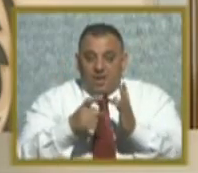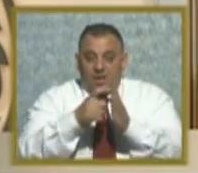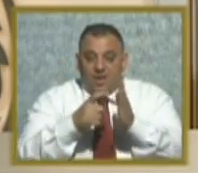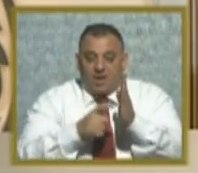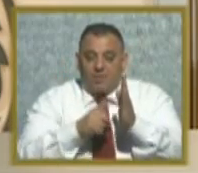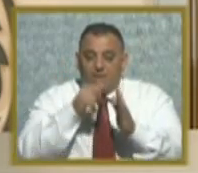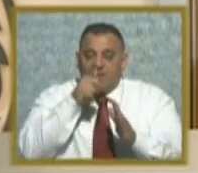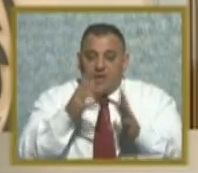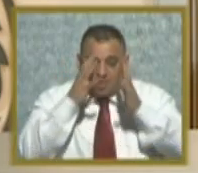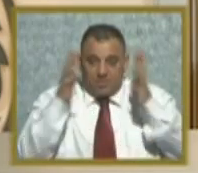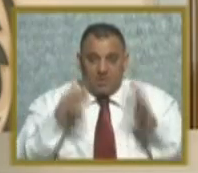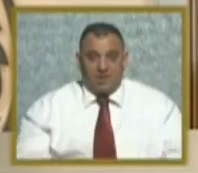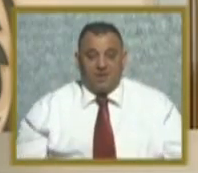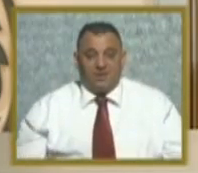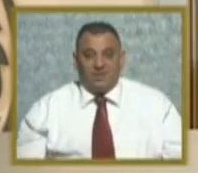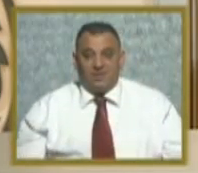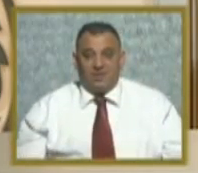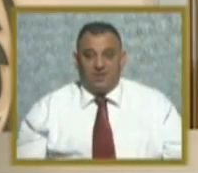لقول جماهير أهل العلم.